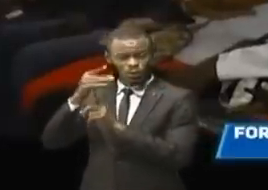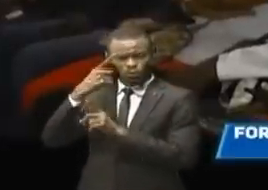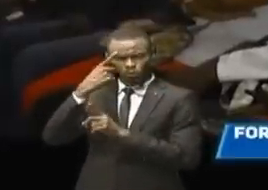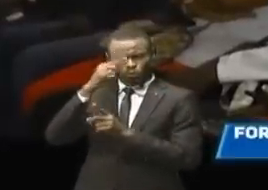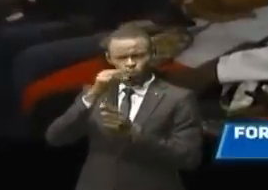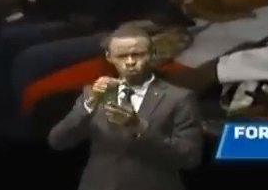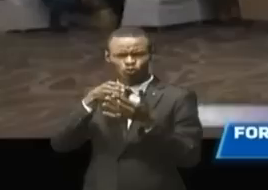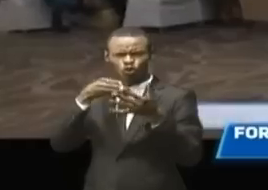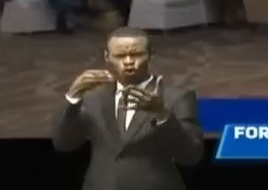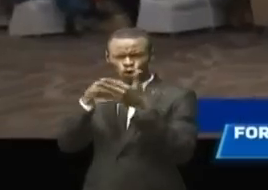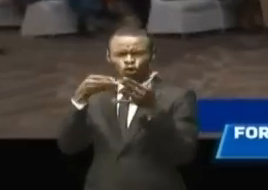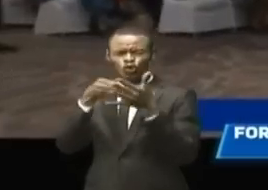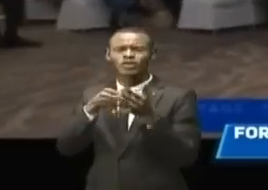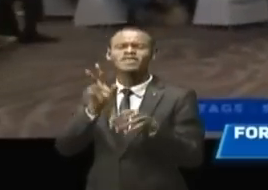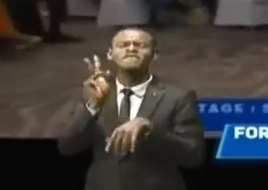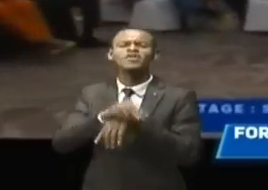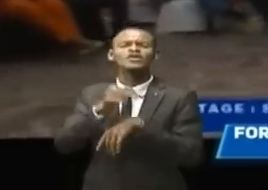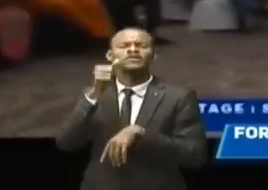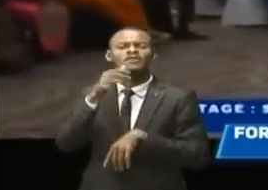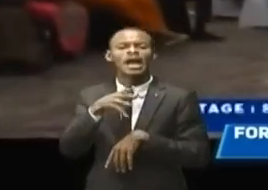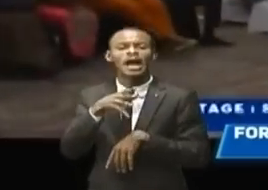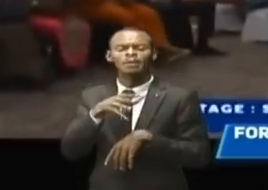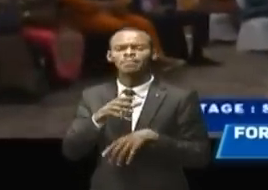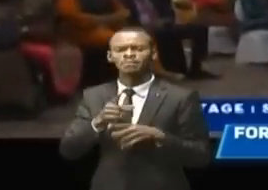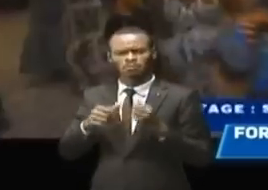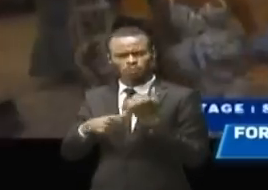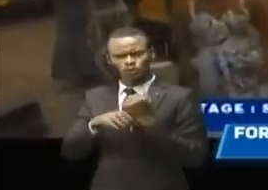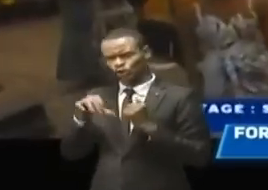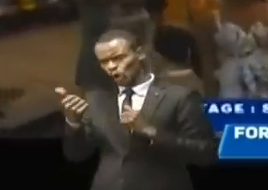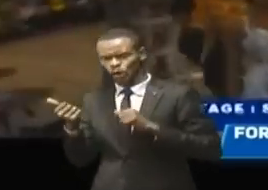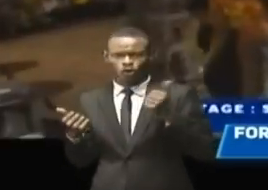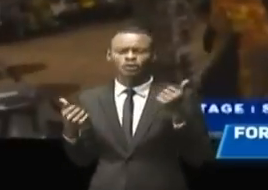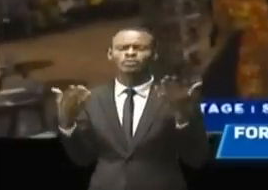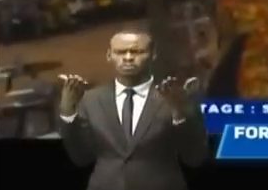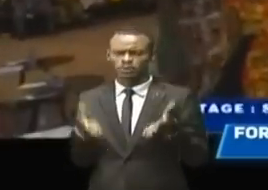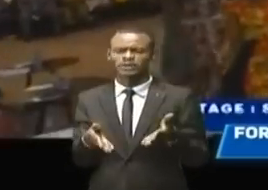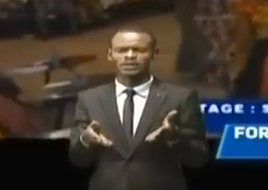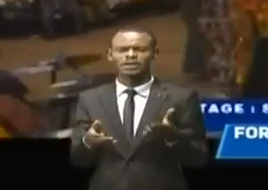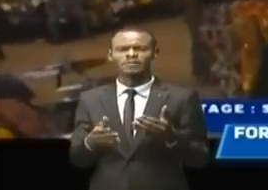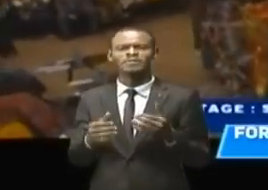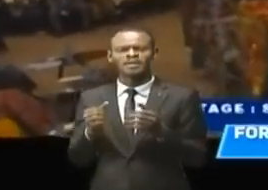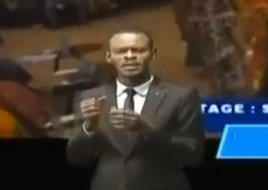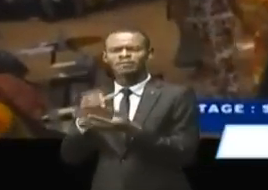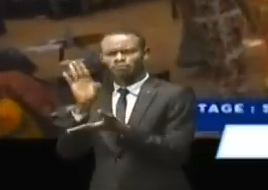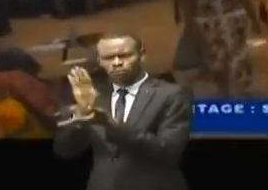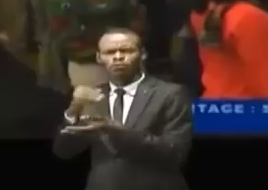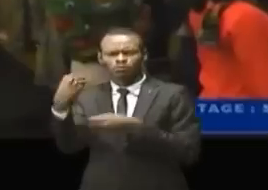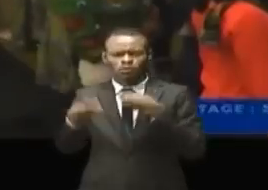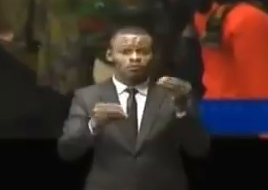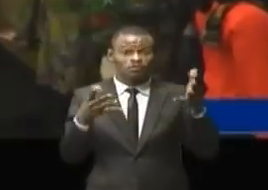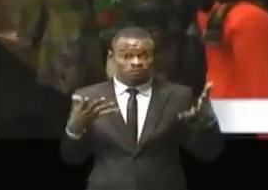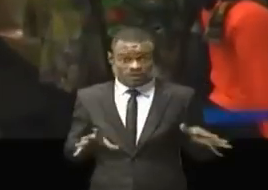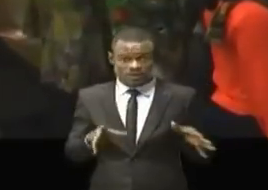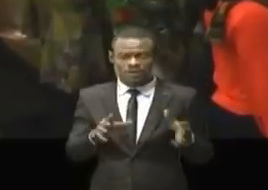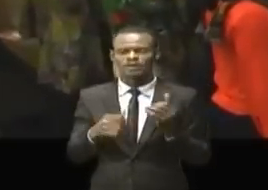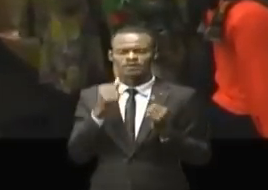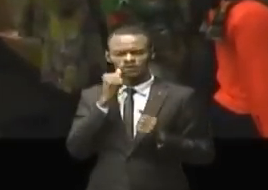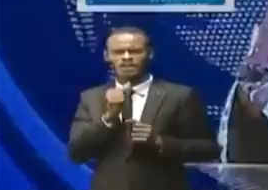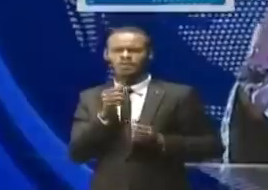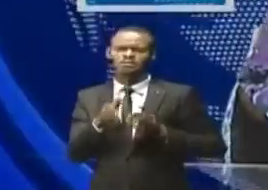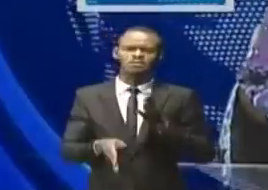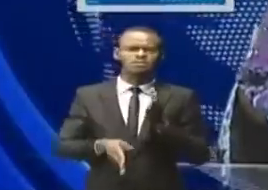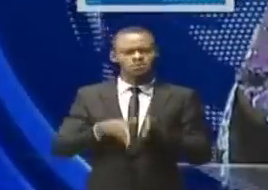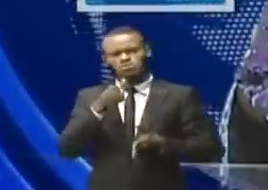violence faite aux femmes, la cérémonie a été sanctionnée par un défilé de mode et présentation des tenues confectionnées par les